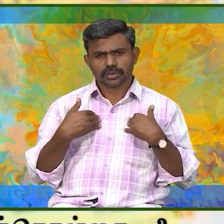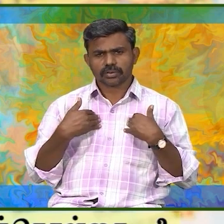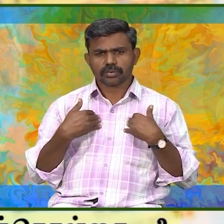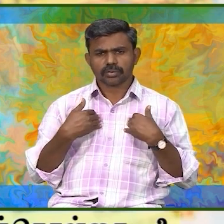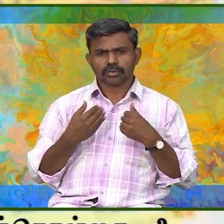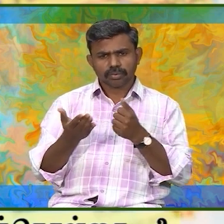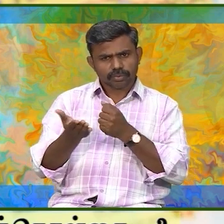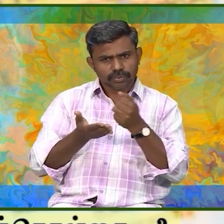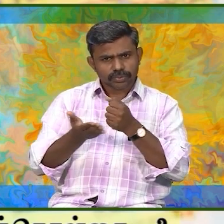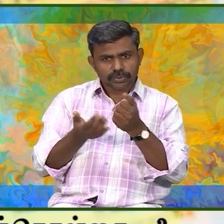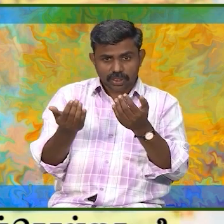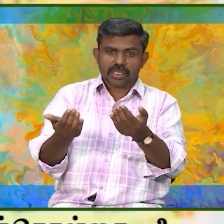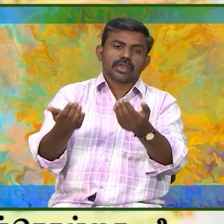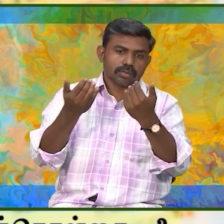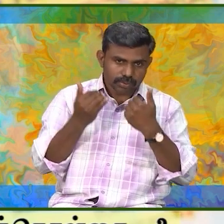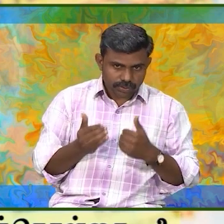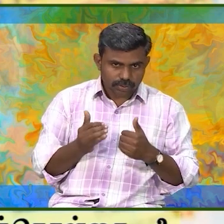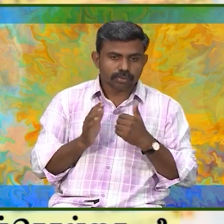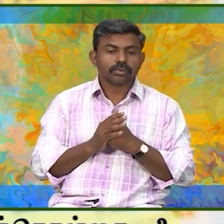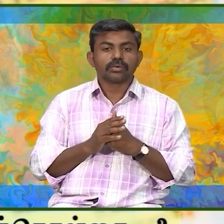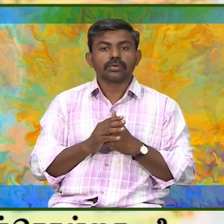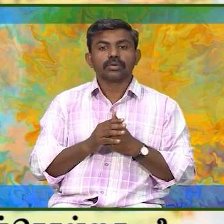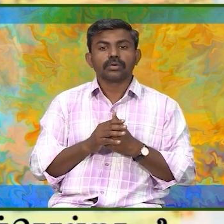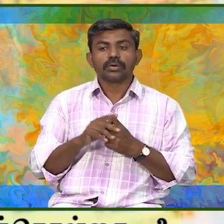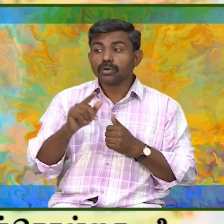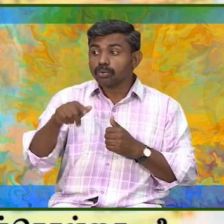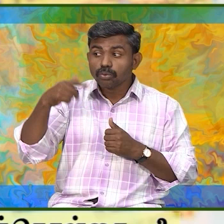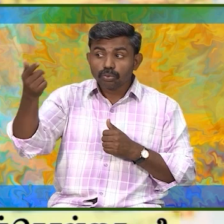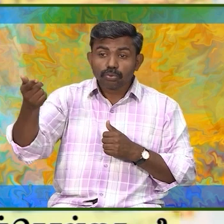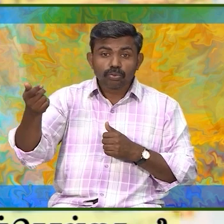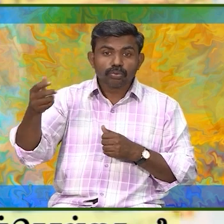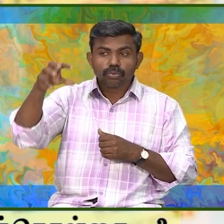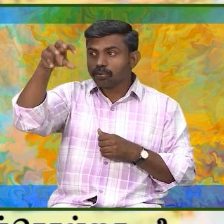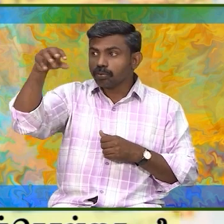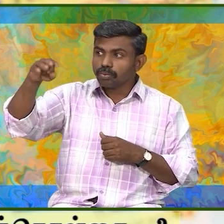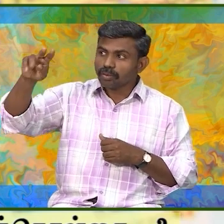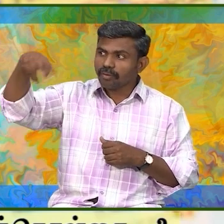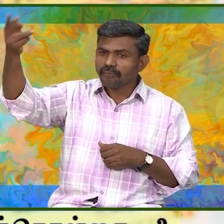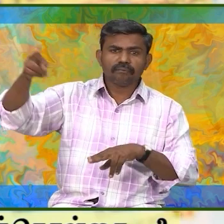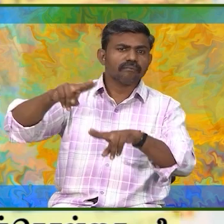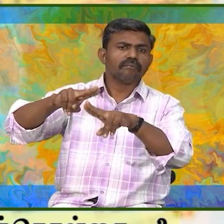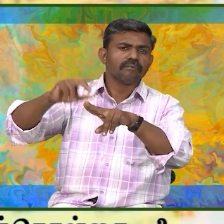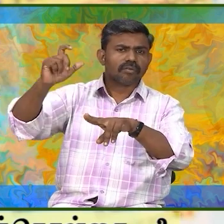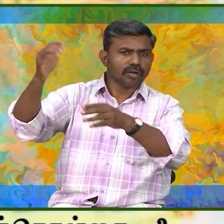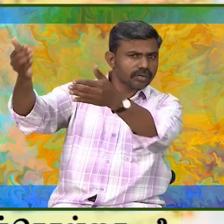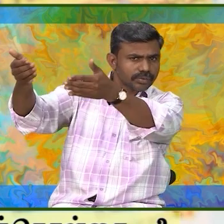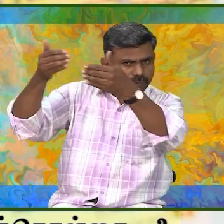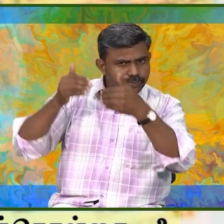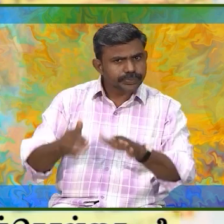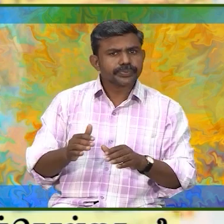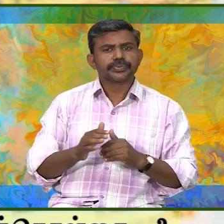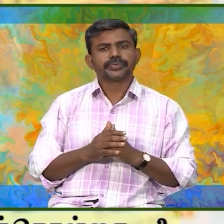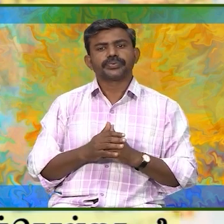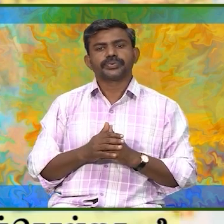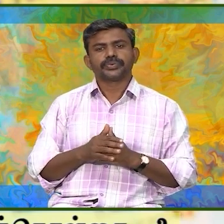இந்தியாவில் விவசாயத்தில் நாம் தன்னிறைவை அடைந்தாலும் கூட நம்ம ஒரு சில பொருட்களுக்கு பக்கத்து நாட்டை சார்ந்து தான் இருக்க